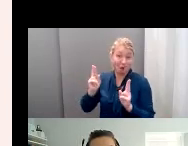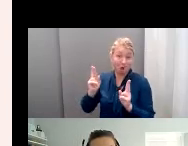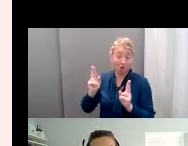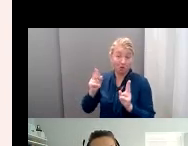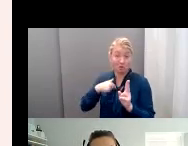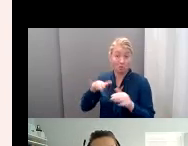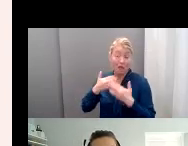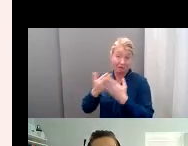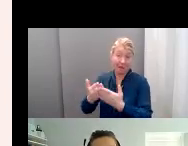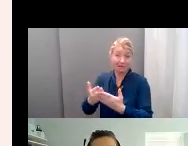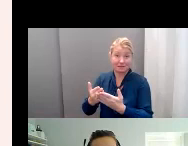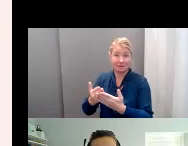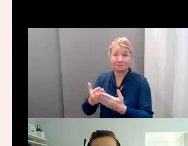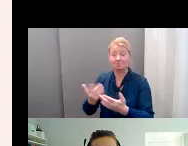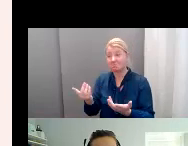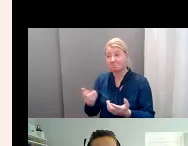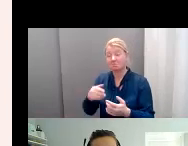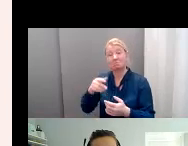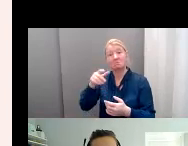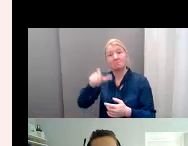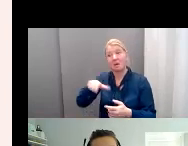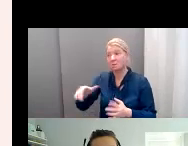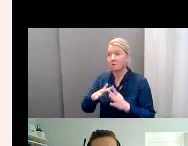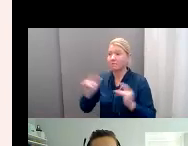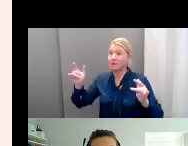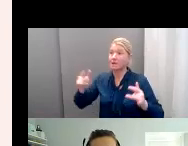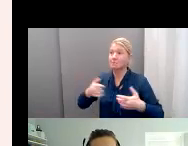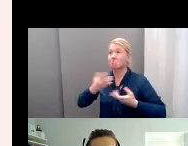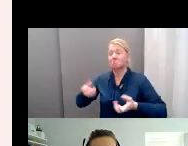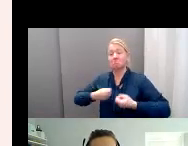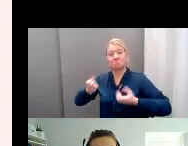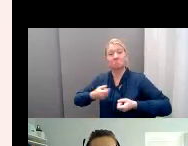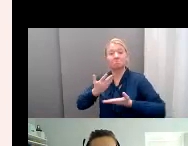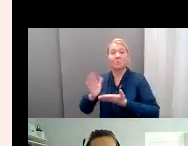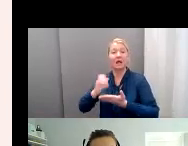som har fritt fått berätta om sin erfarenhet